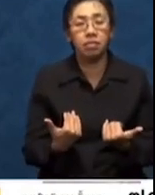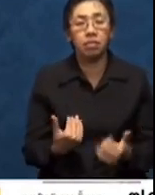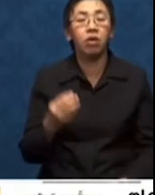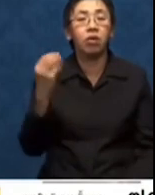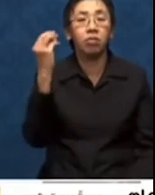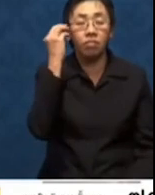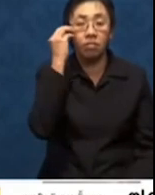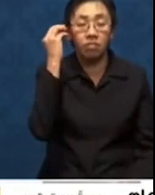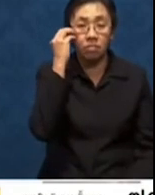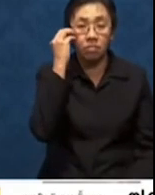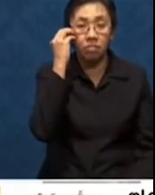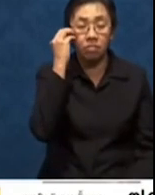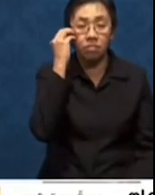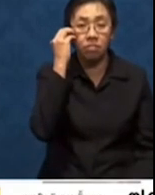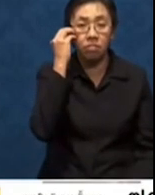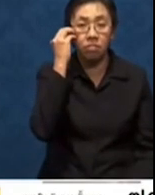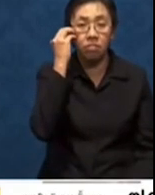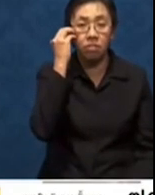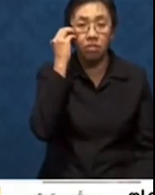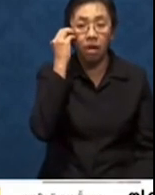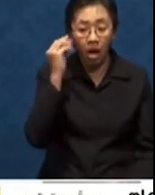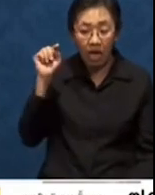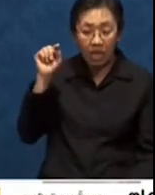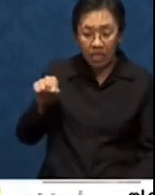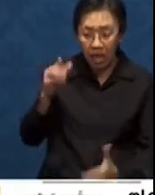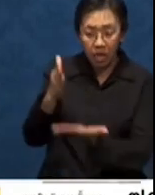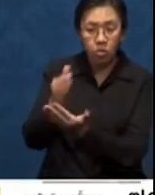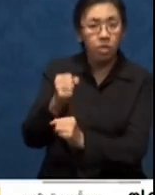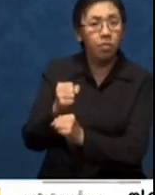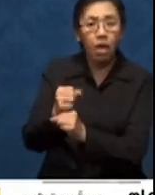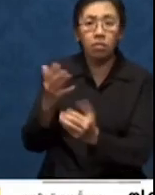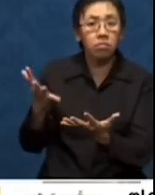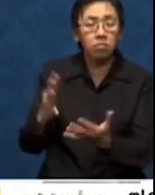าลิ้มเจริญรัตน์ยังไม่ถูกสั่งอะไรเลยครับ